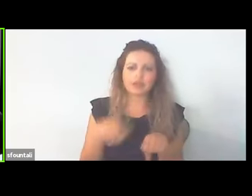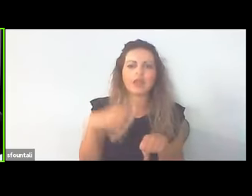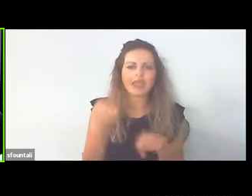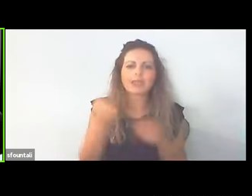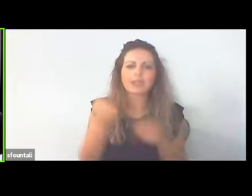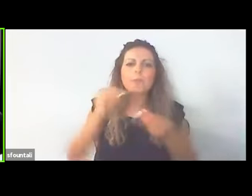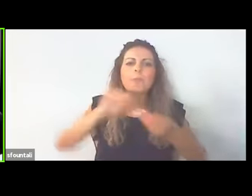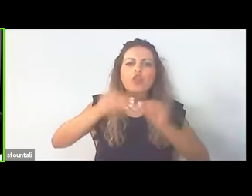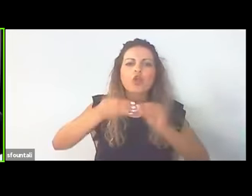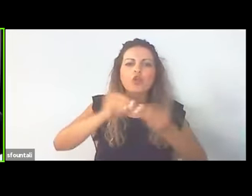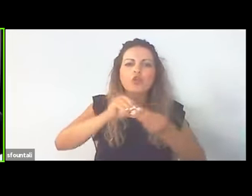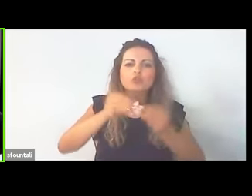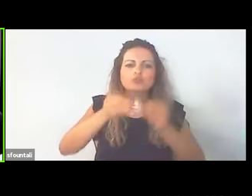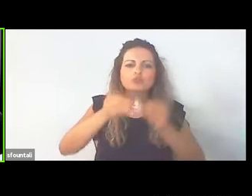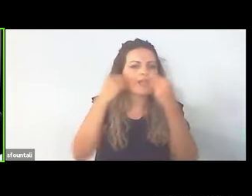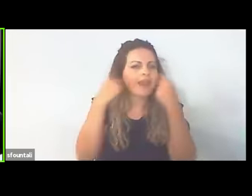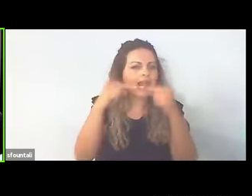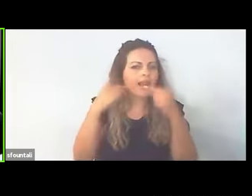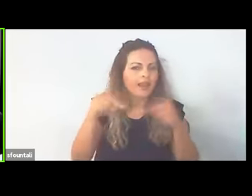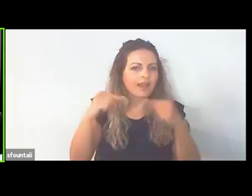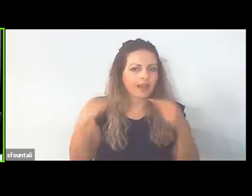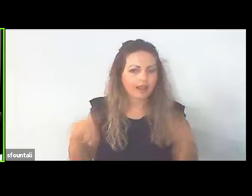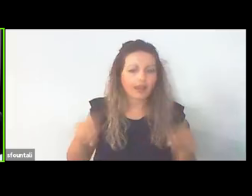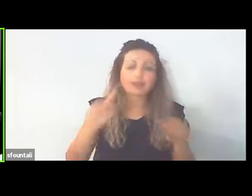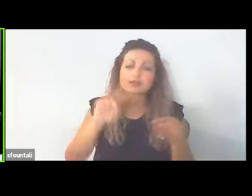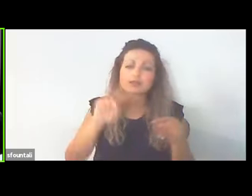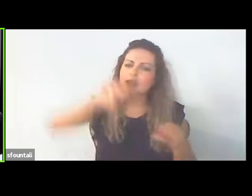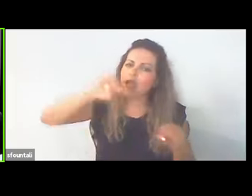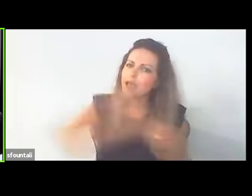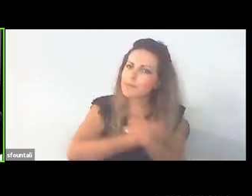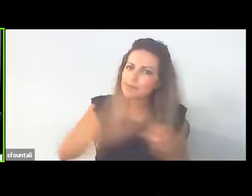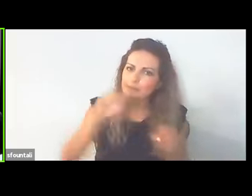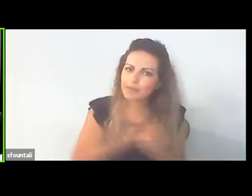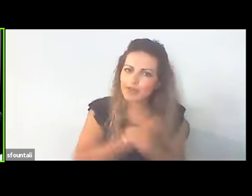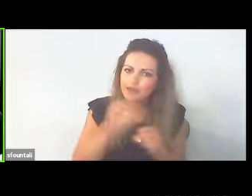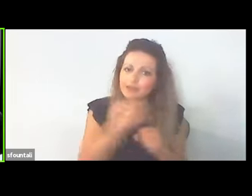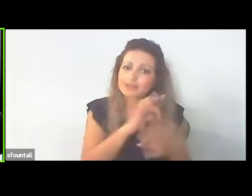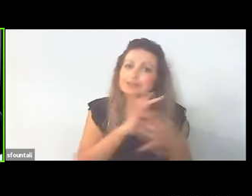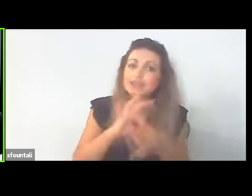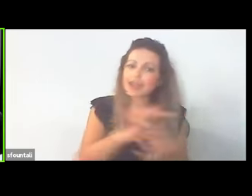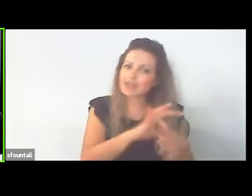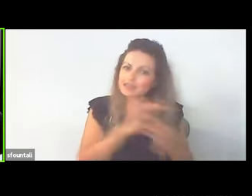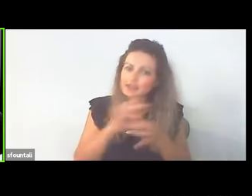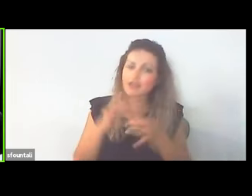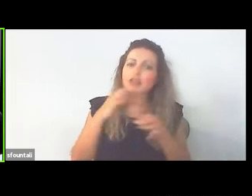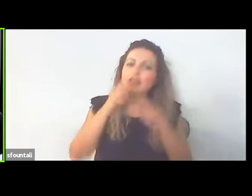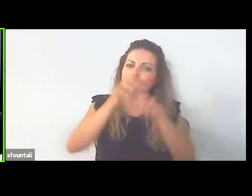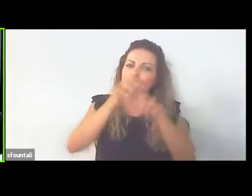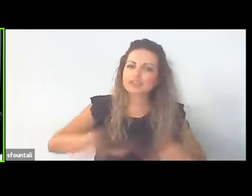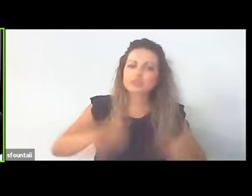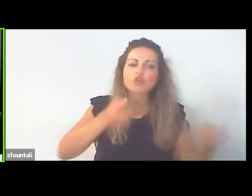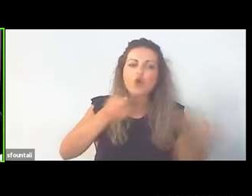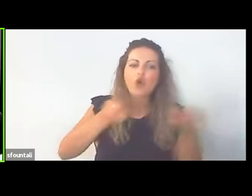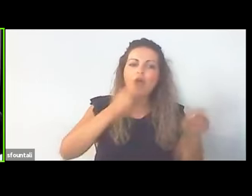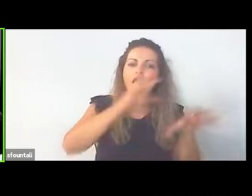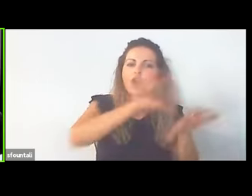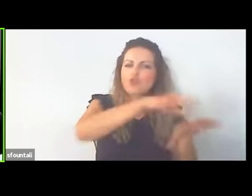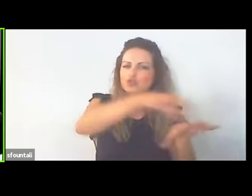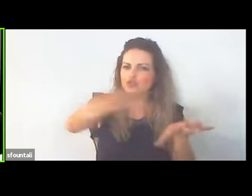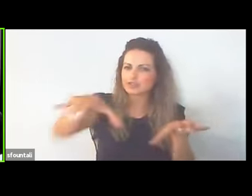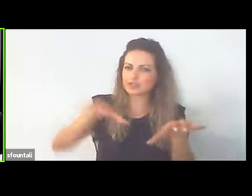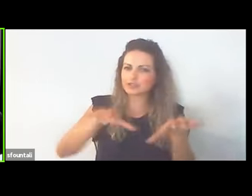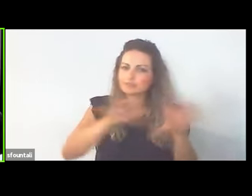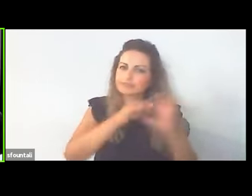να επιμείνει στη συνεργασία και την ανάγκη δικτύωσης μεταξύ διαφορετικών οργανώσεων και όλων των ανθρώπων,